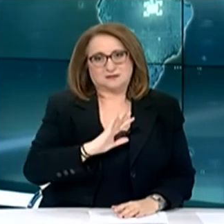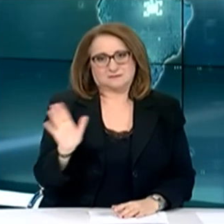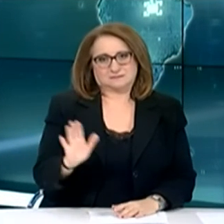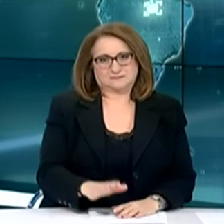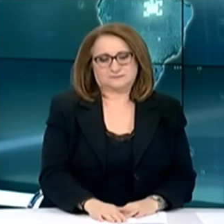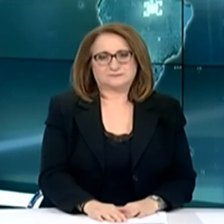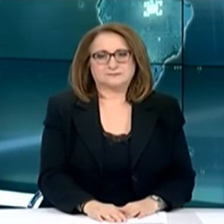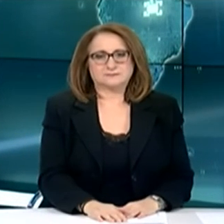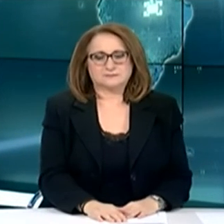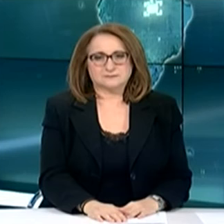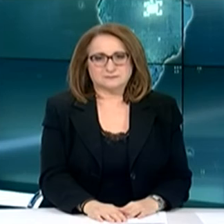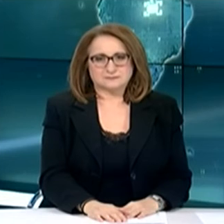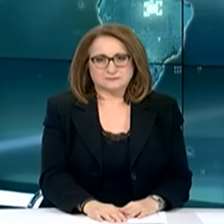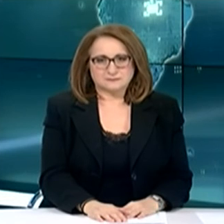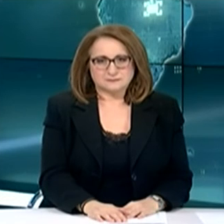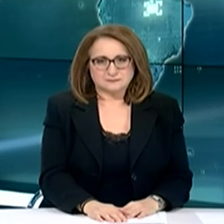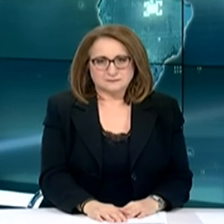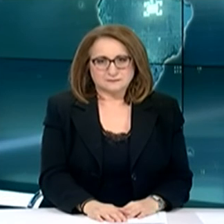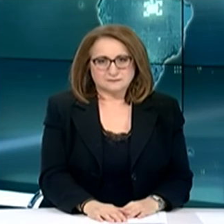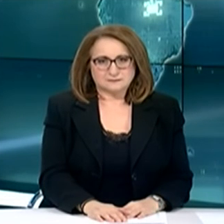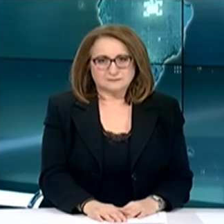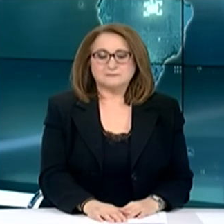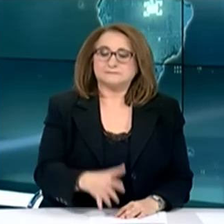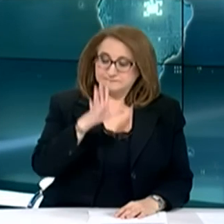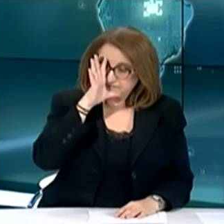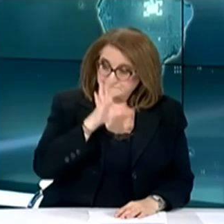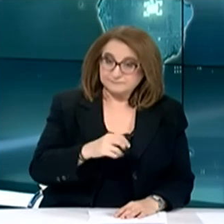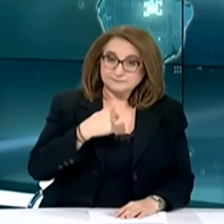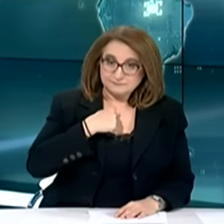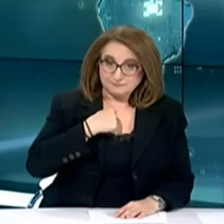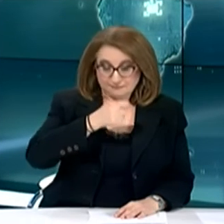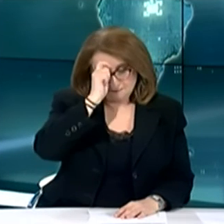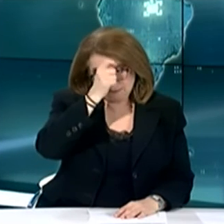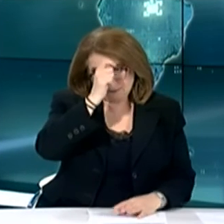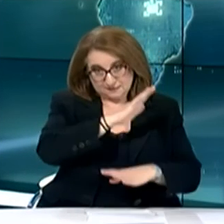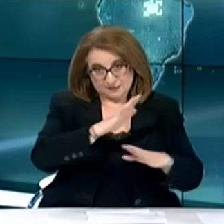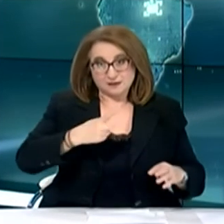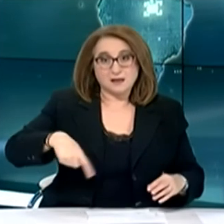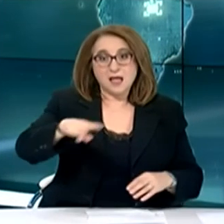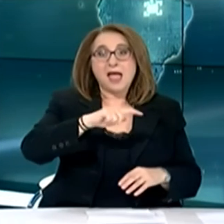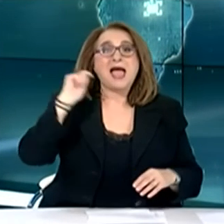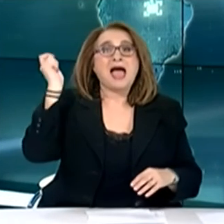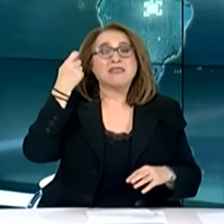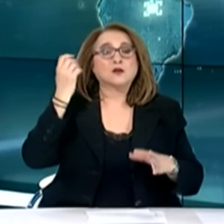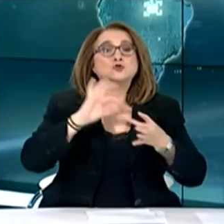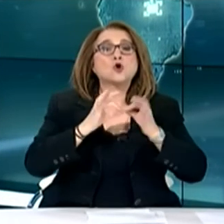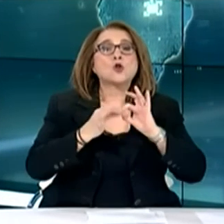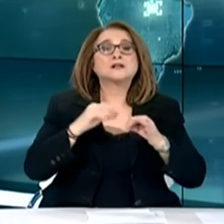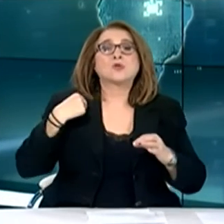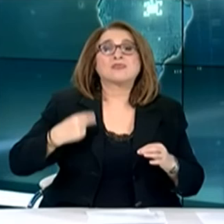πρέπει να τονίσω την ηρωικότητα και την απίστευτη δύναμη των ανθρώπων του Εθνικού Οργανισμού Δημόσιας Υγείας